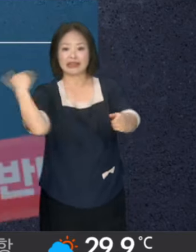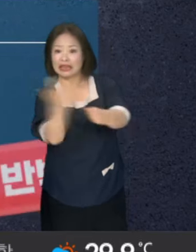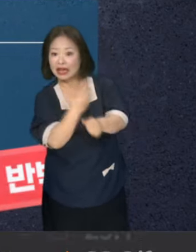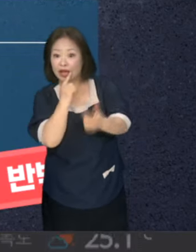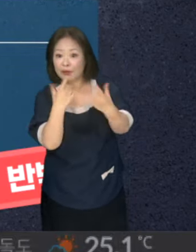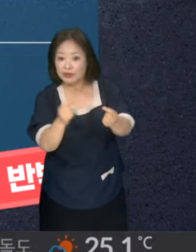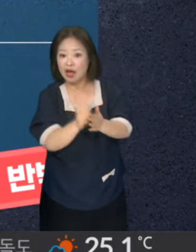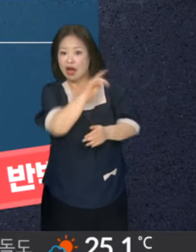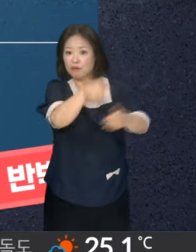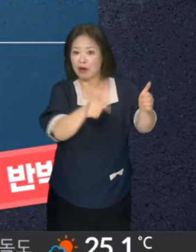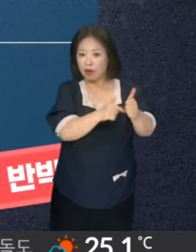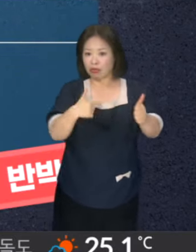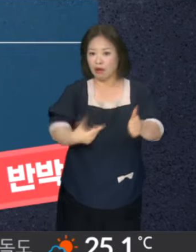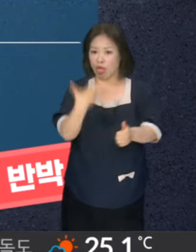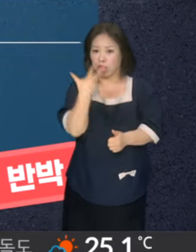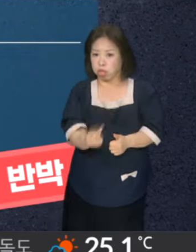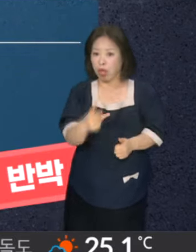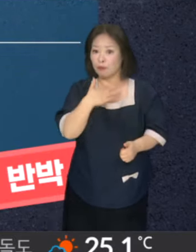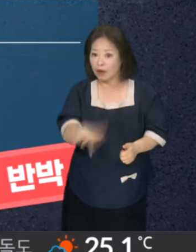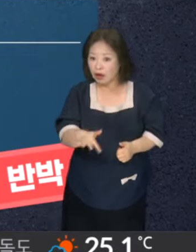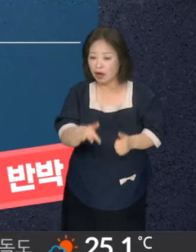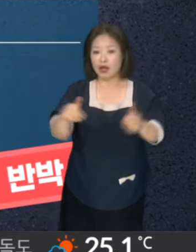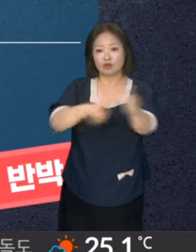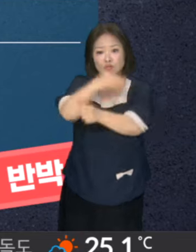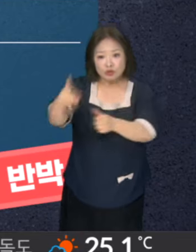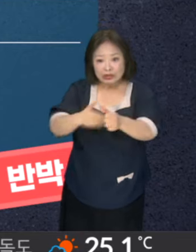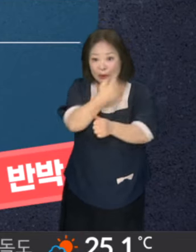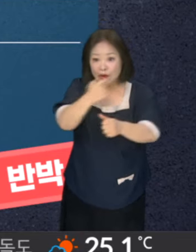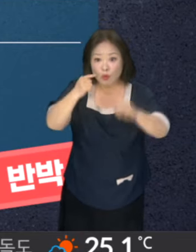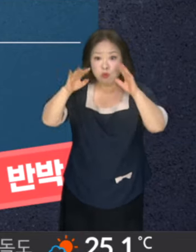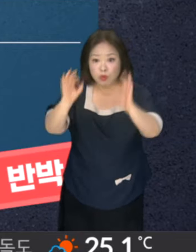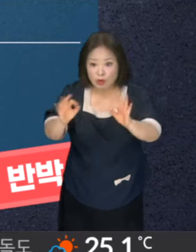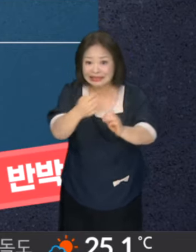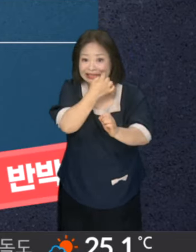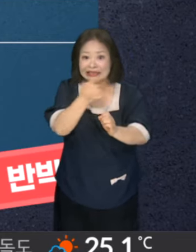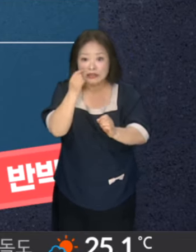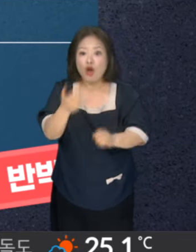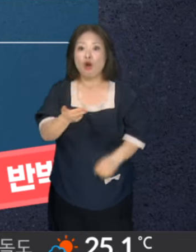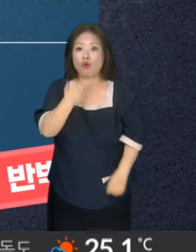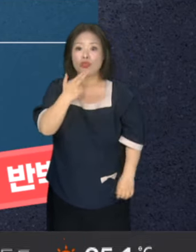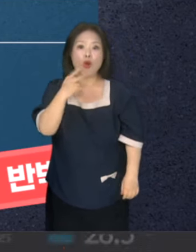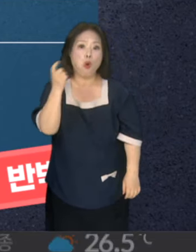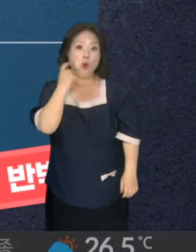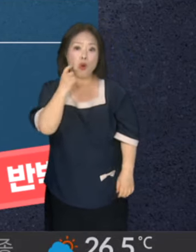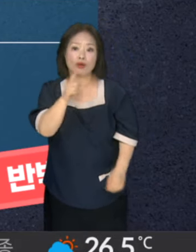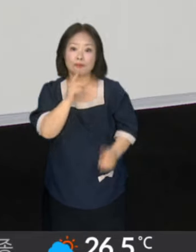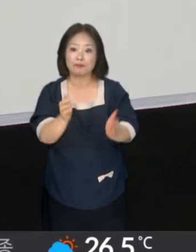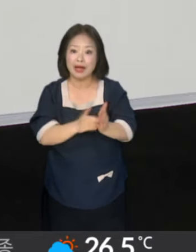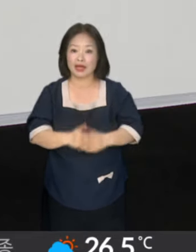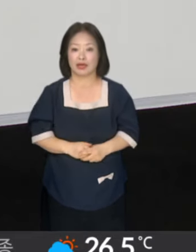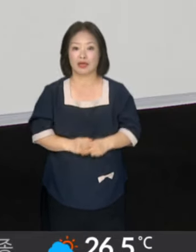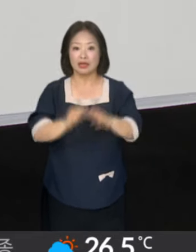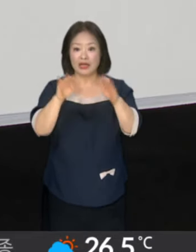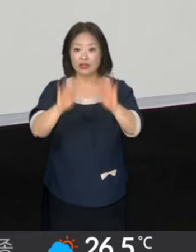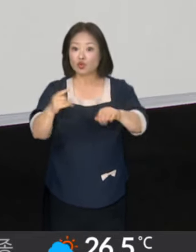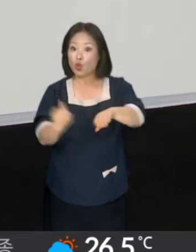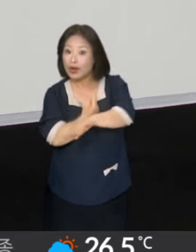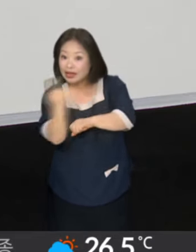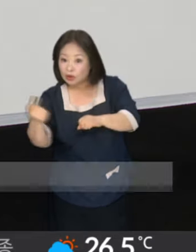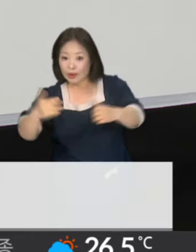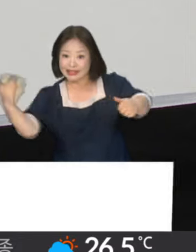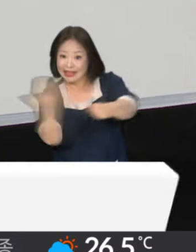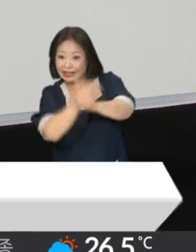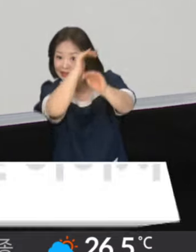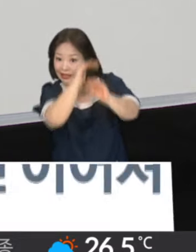본인이 아니라고 하는데다 주변인 확인 결과 근거 없는 허위라고 반박했습니다 이밖에도 탄핵